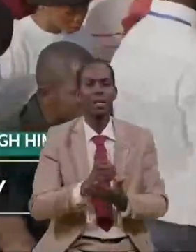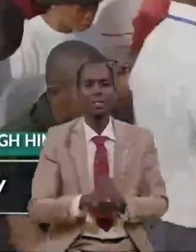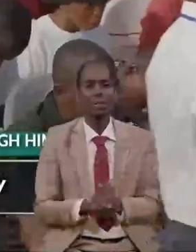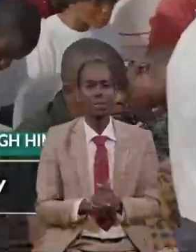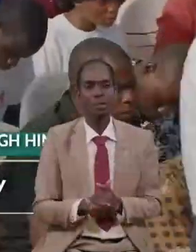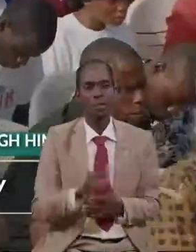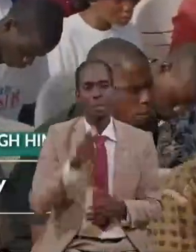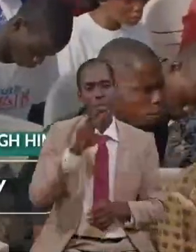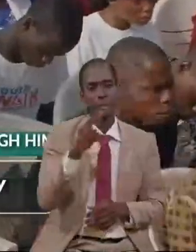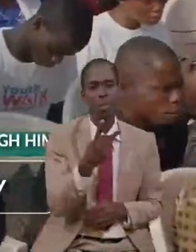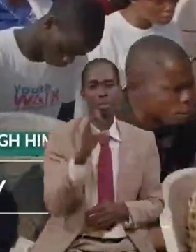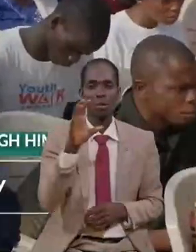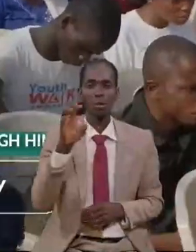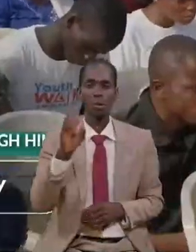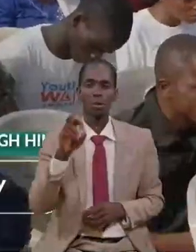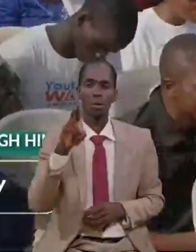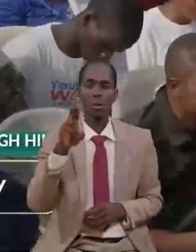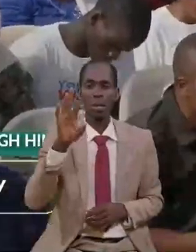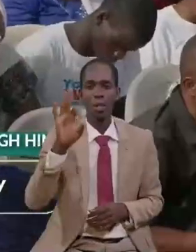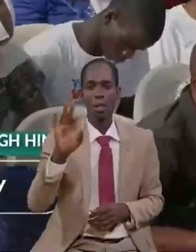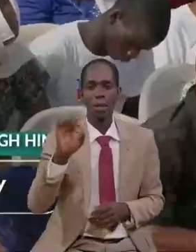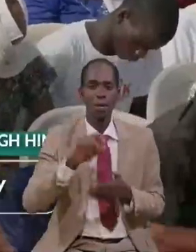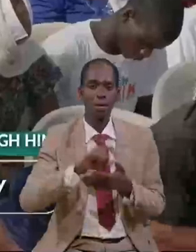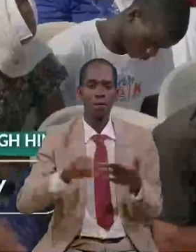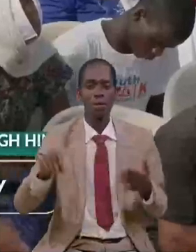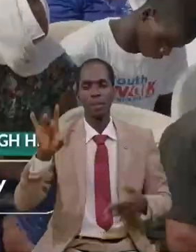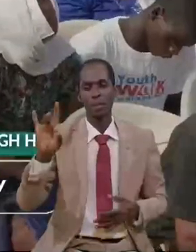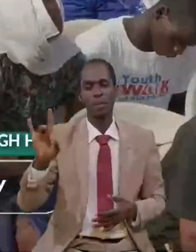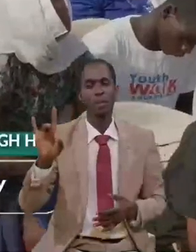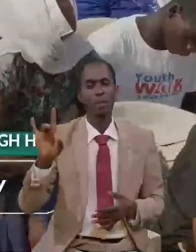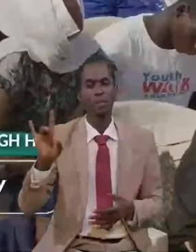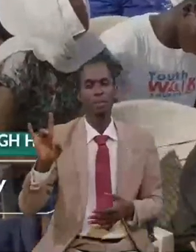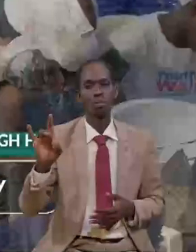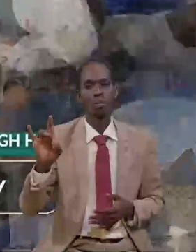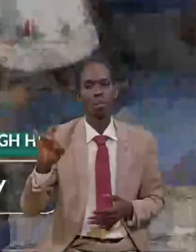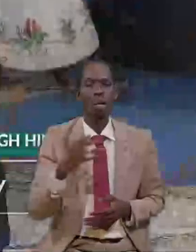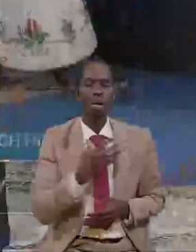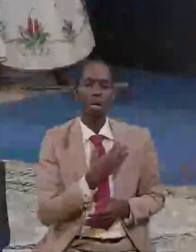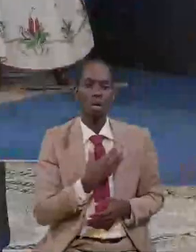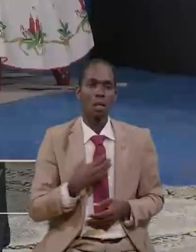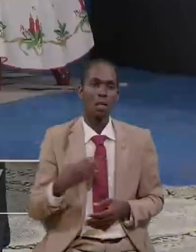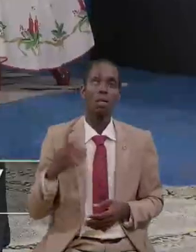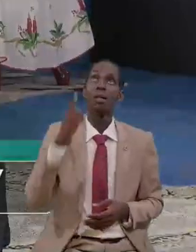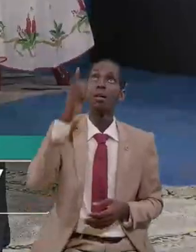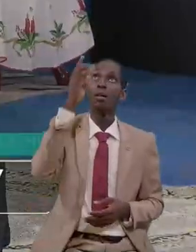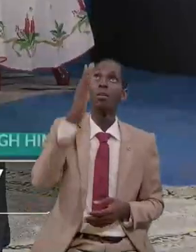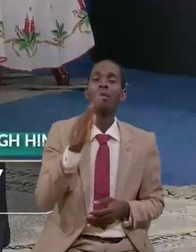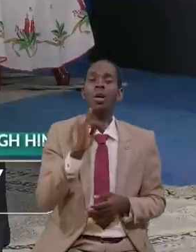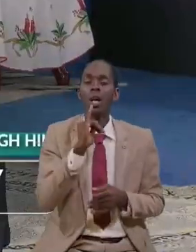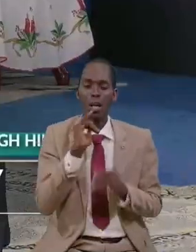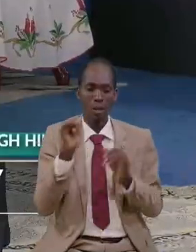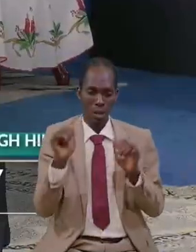Deuxième Corinthiens, chapitre 9, verset 8. 2 Corinthiens 9, 8.